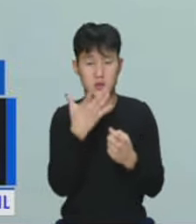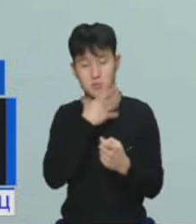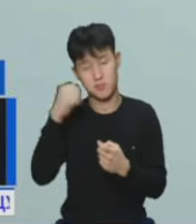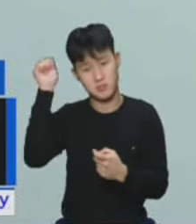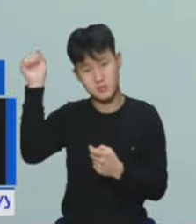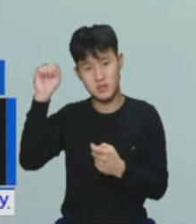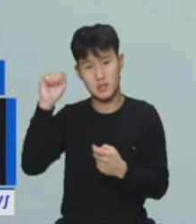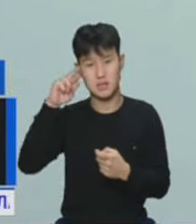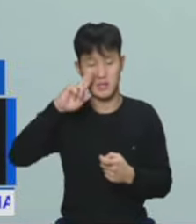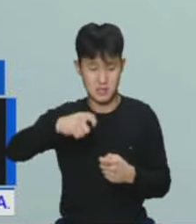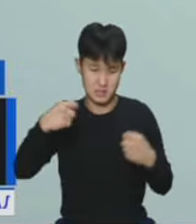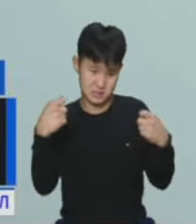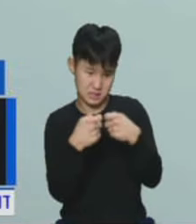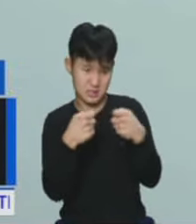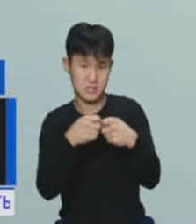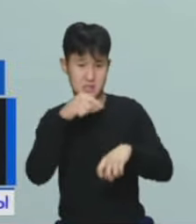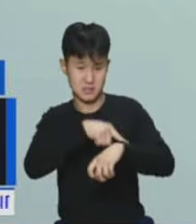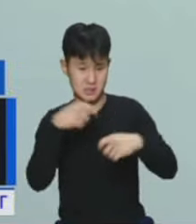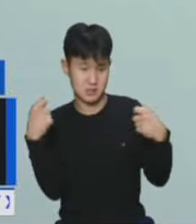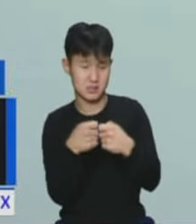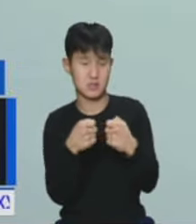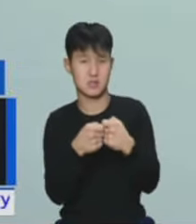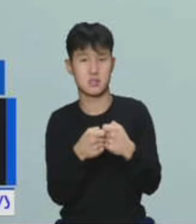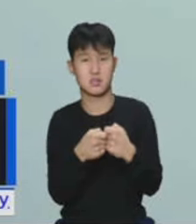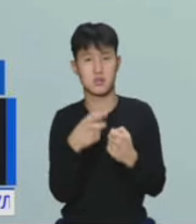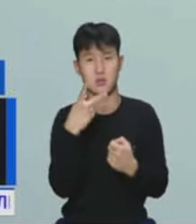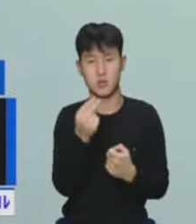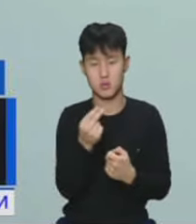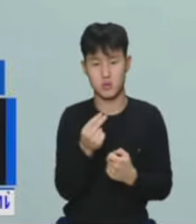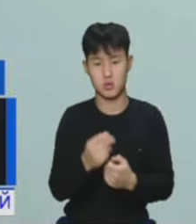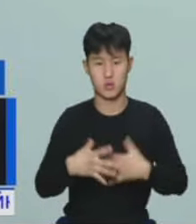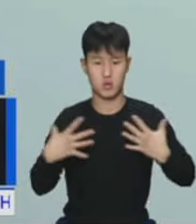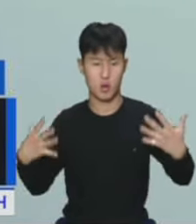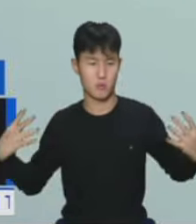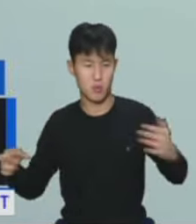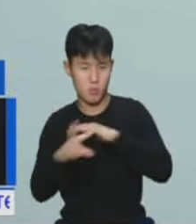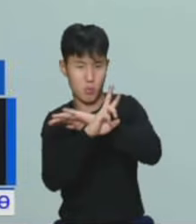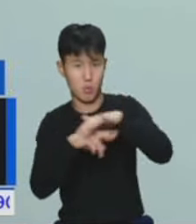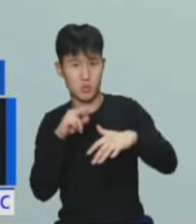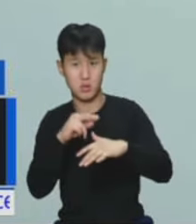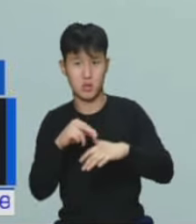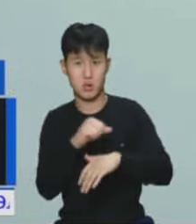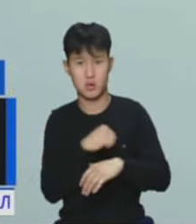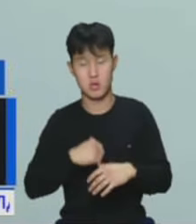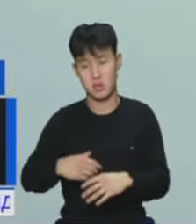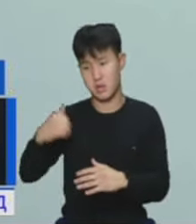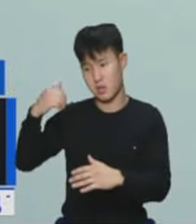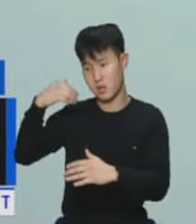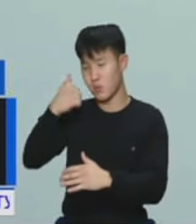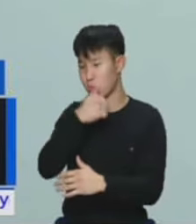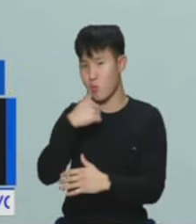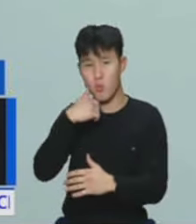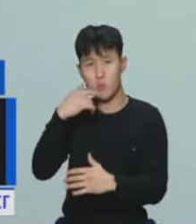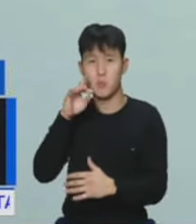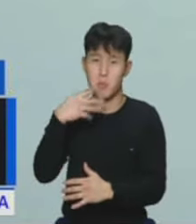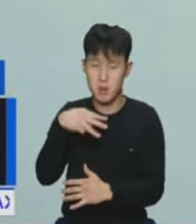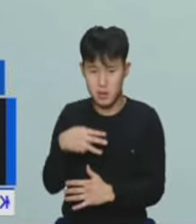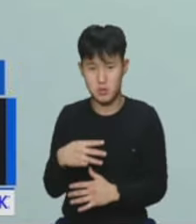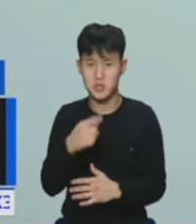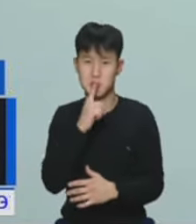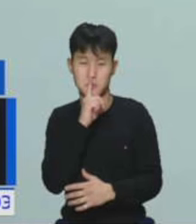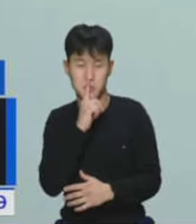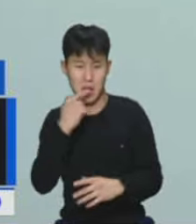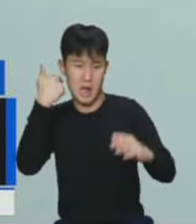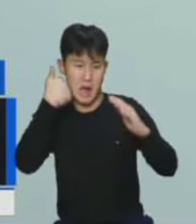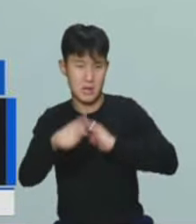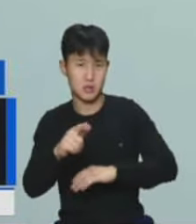найр наадмын үеэр одоо жинхэнэ том том хулгайнуудаа эднээс чинь далд оруулах вэ дэ чимээгүү дарчих вэ гэдэг